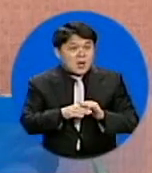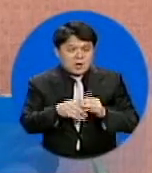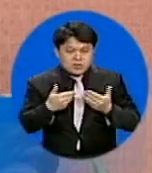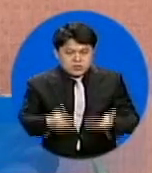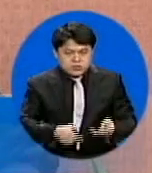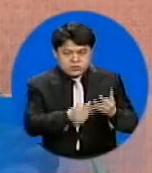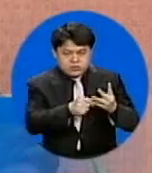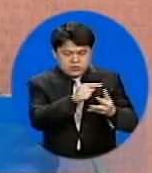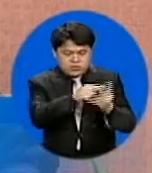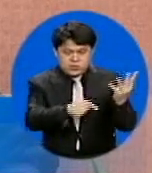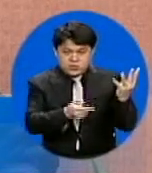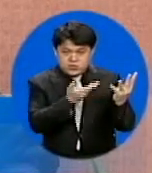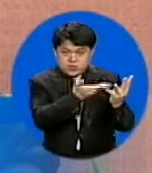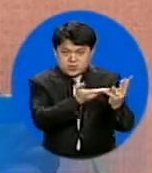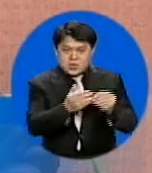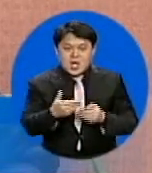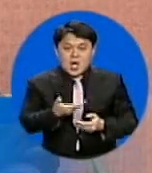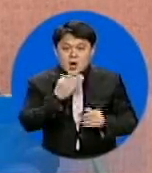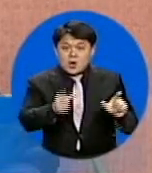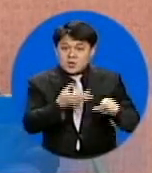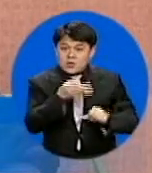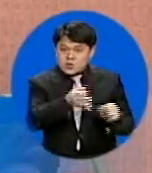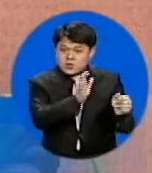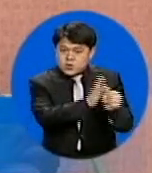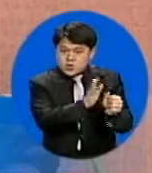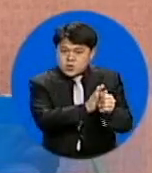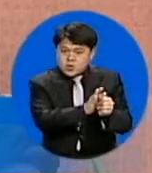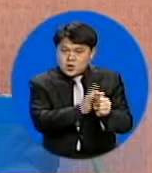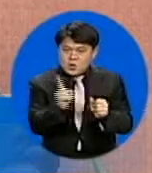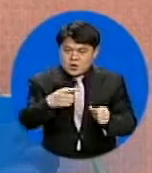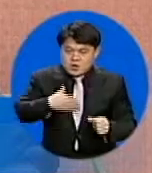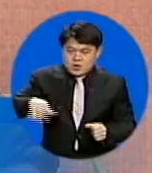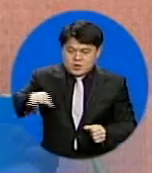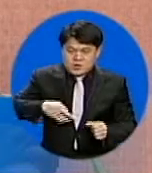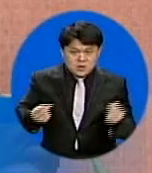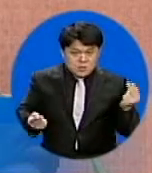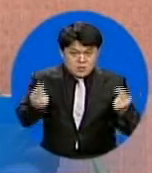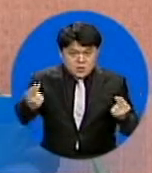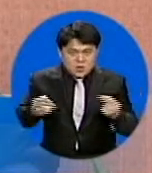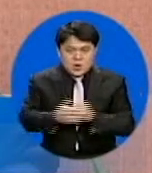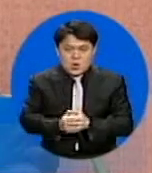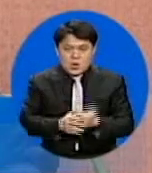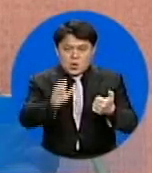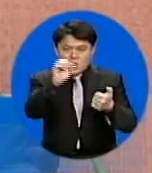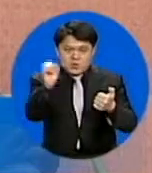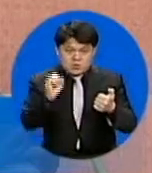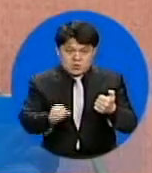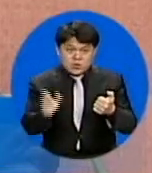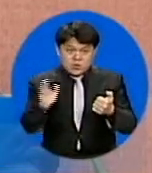지원되고 있고요. 생계급여 같은 경우는 지금 현재 국민기초 그 생계급여의 약